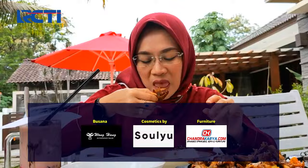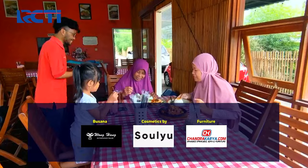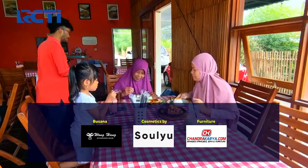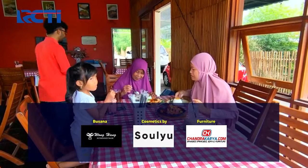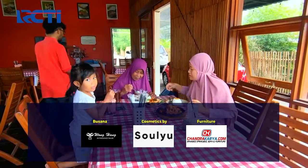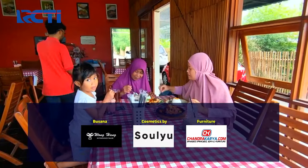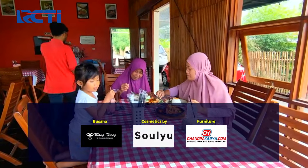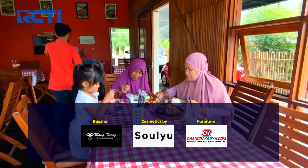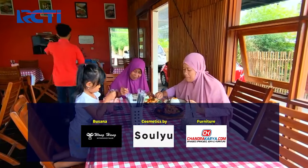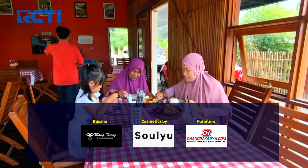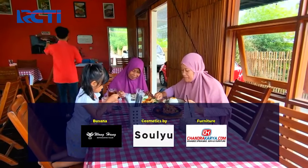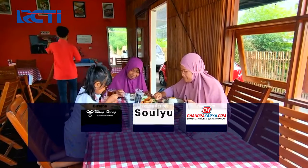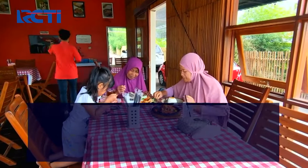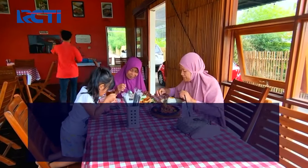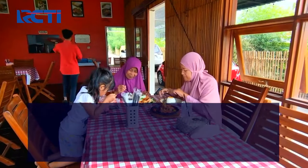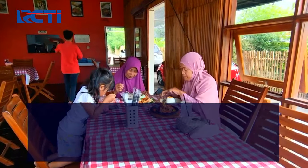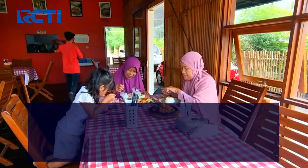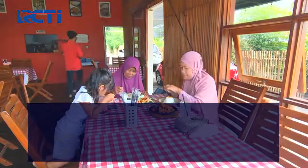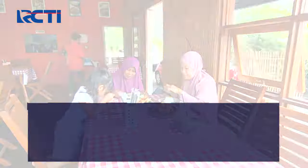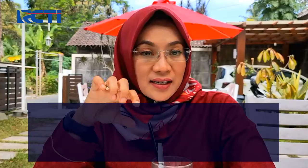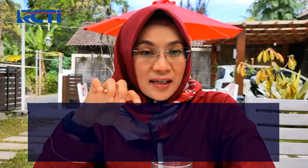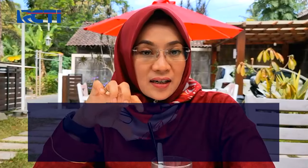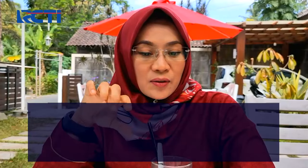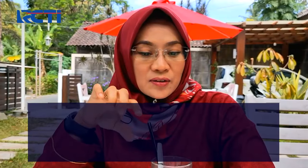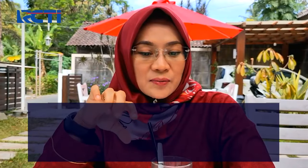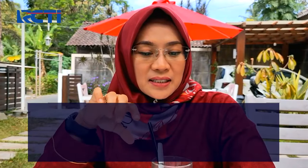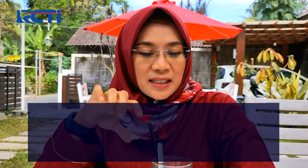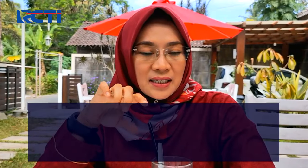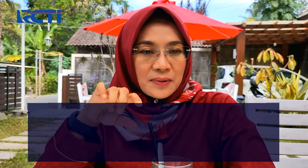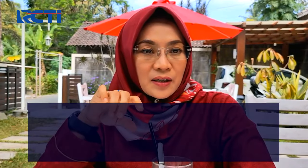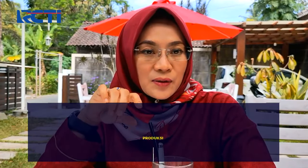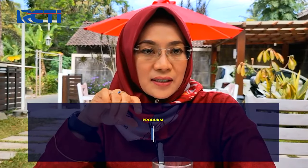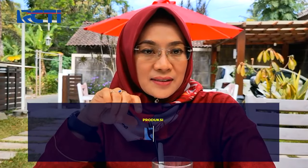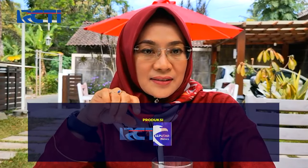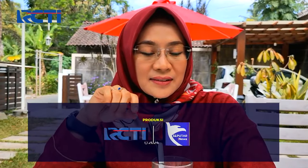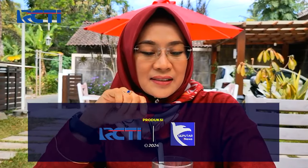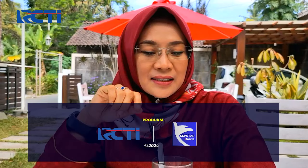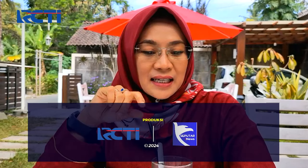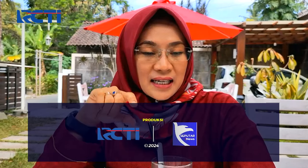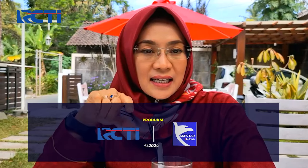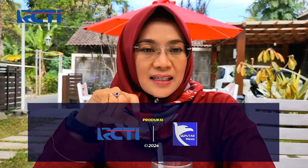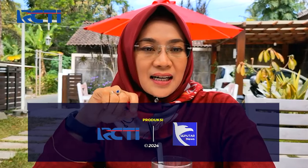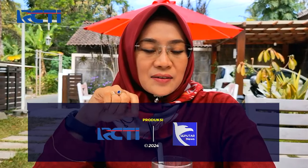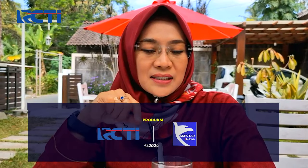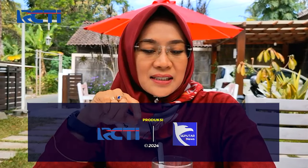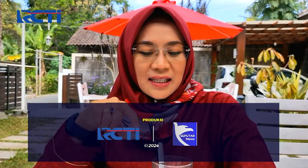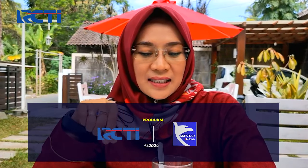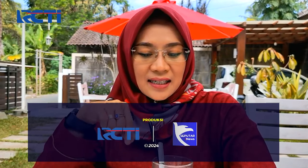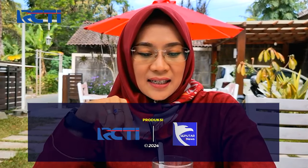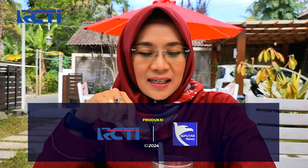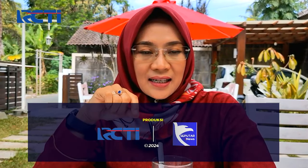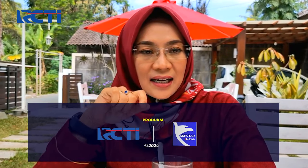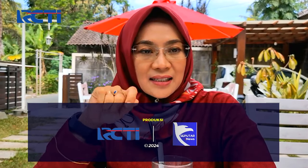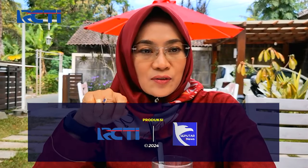meresap, perpaduan rasa gurih dan manis kecap. Kuahnya kan, kalau gongso biasa kan nggak pakai kuah itu, kering kan. Kalau di sini